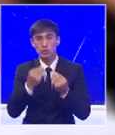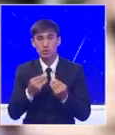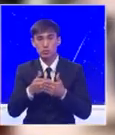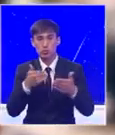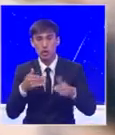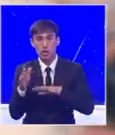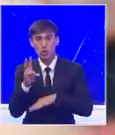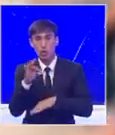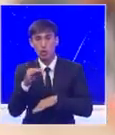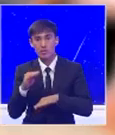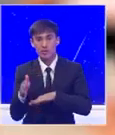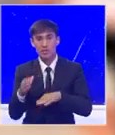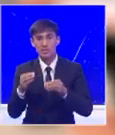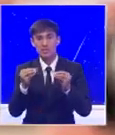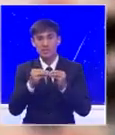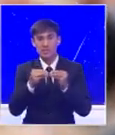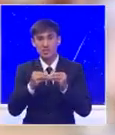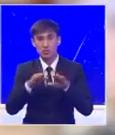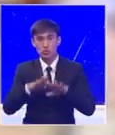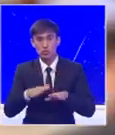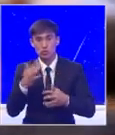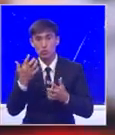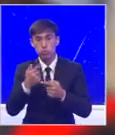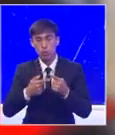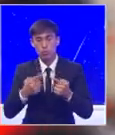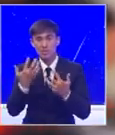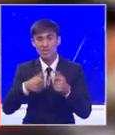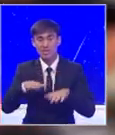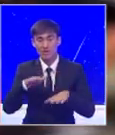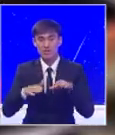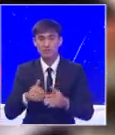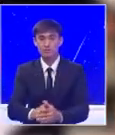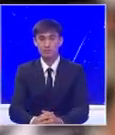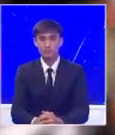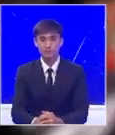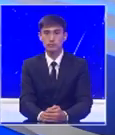занял текущую строчку рейтинга UFC в полусреднем весе.